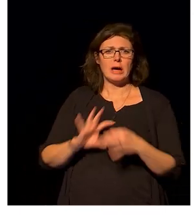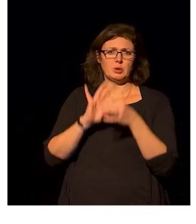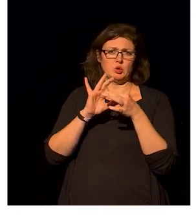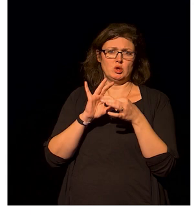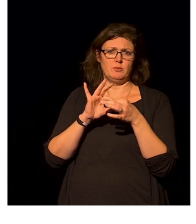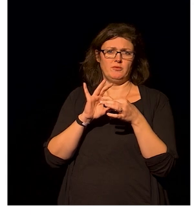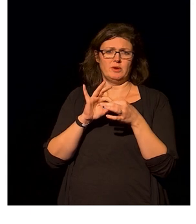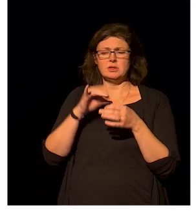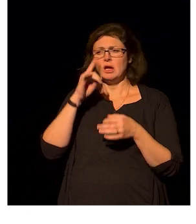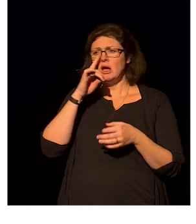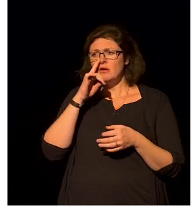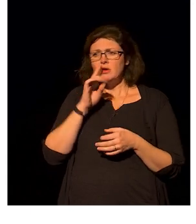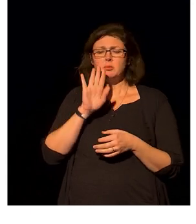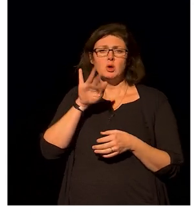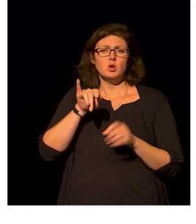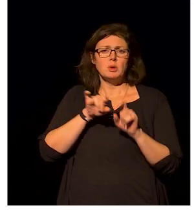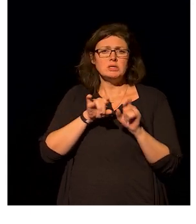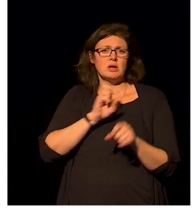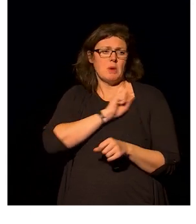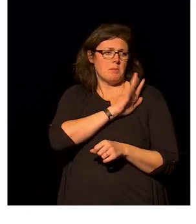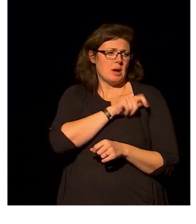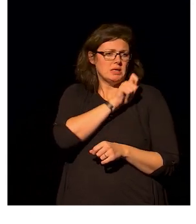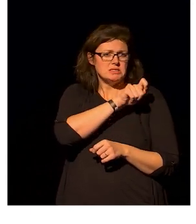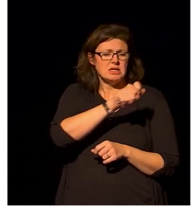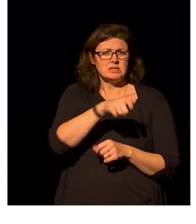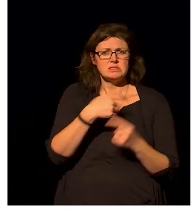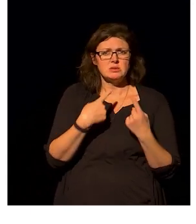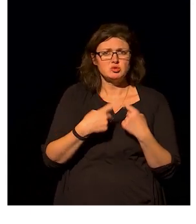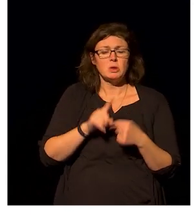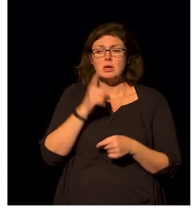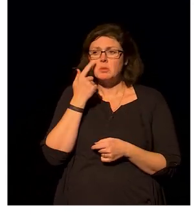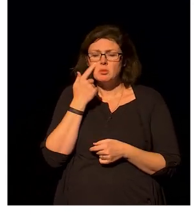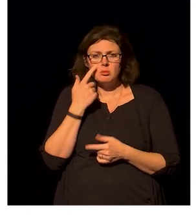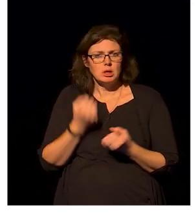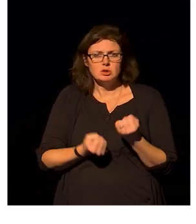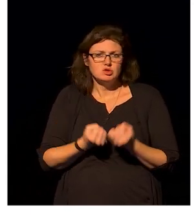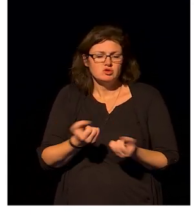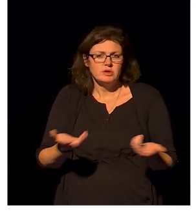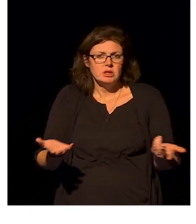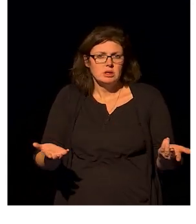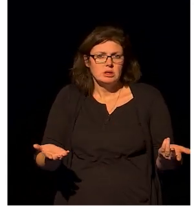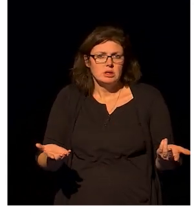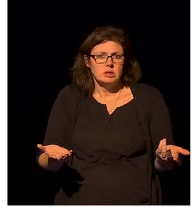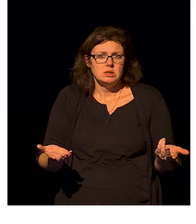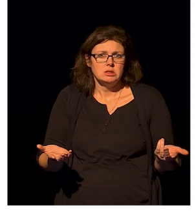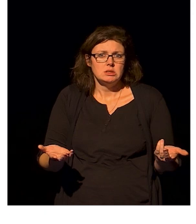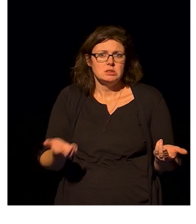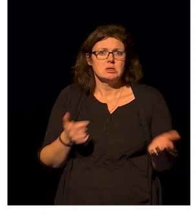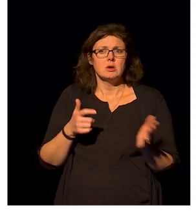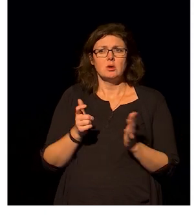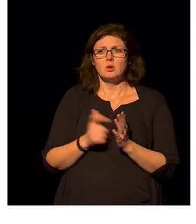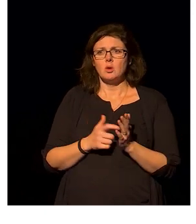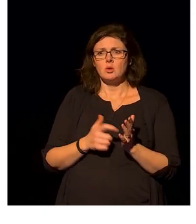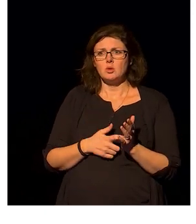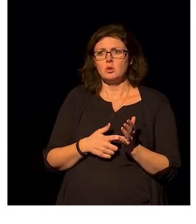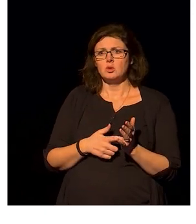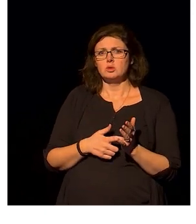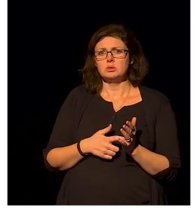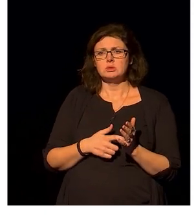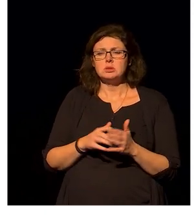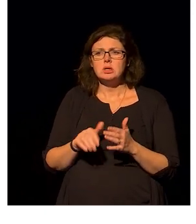über Palästinenser redet. Das ist nur im Moment schwierig, weil das auf eine bestimmte